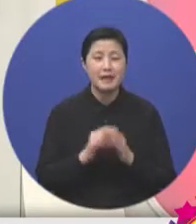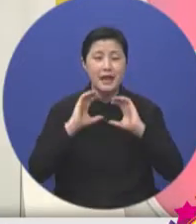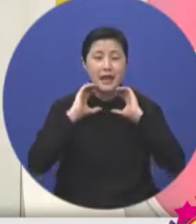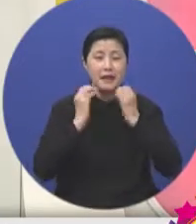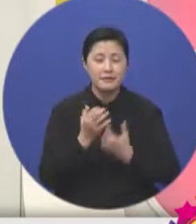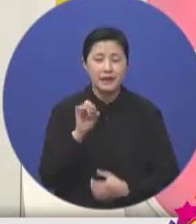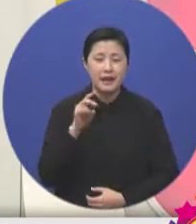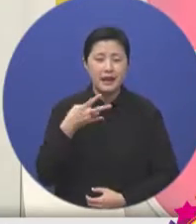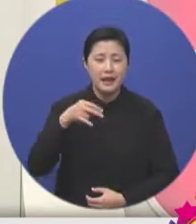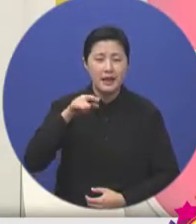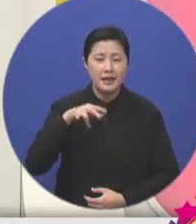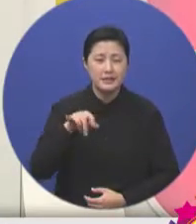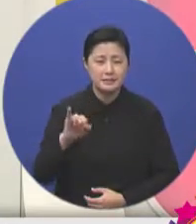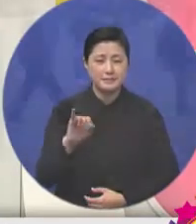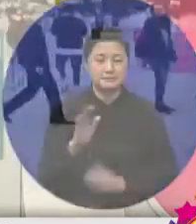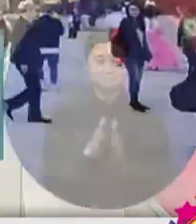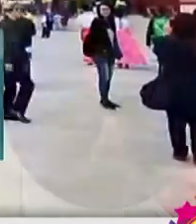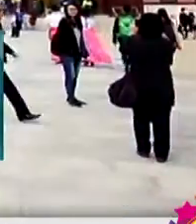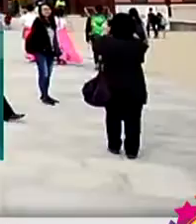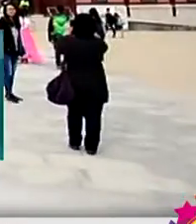해운대 엘레지.